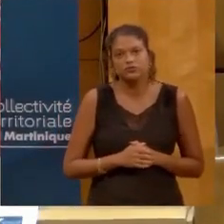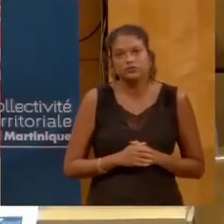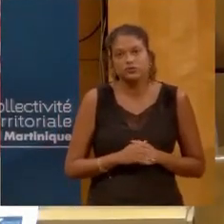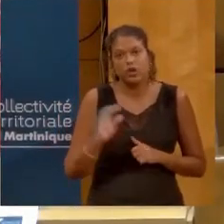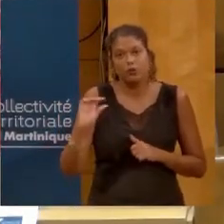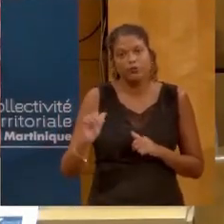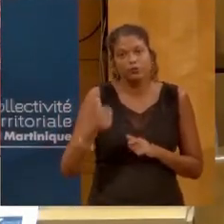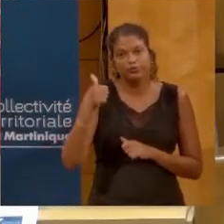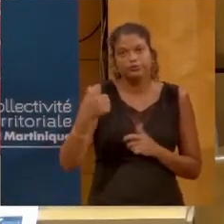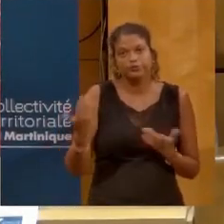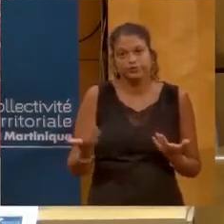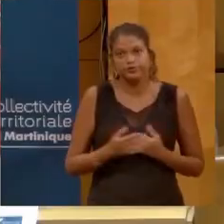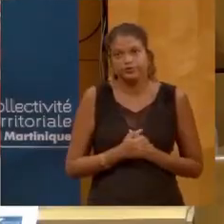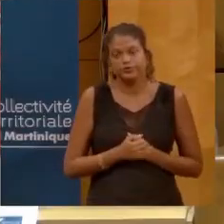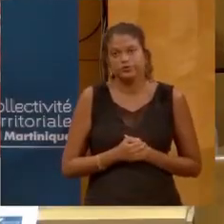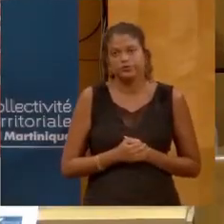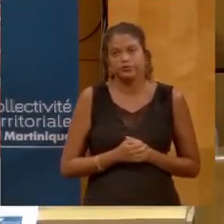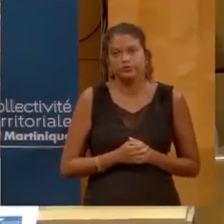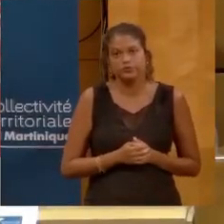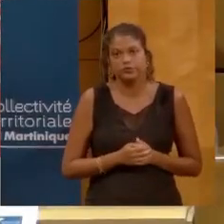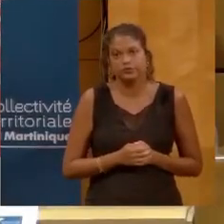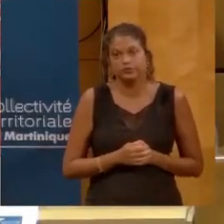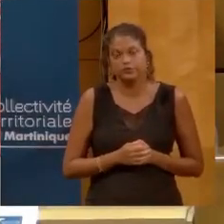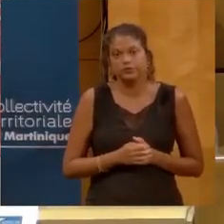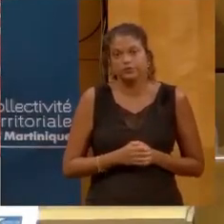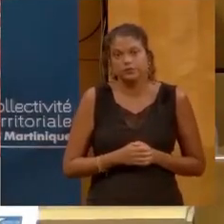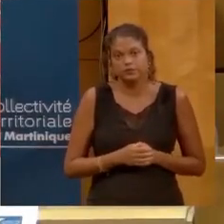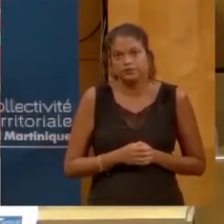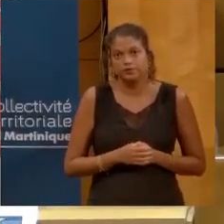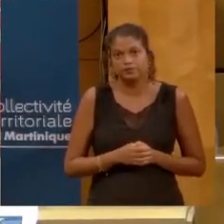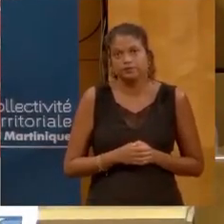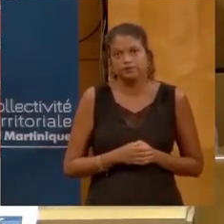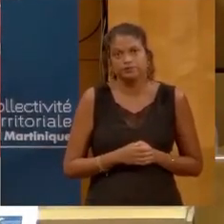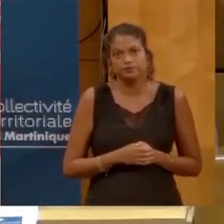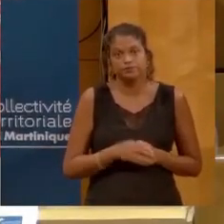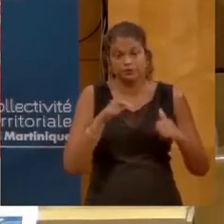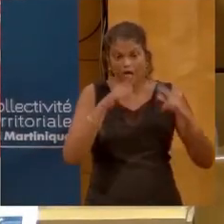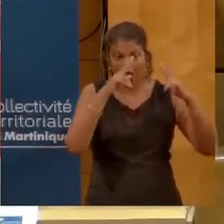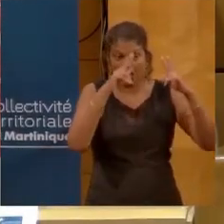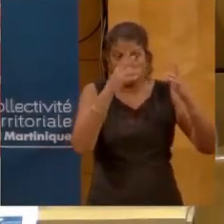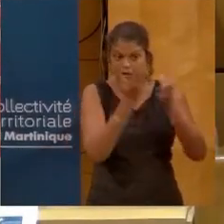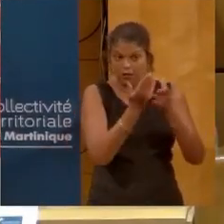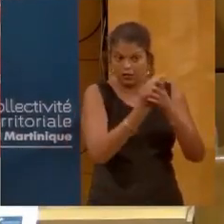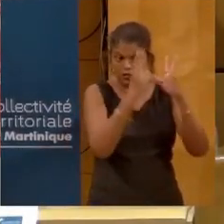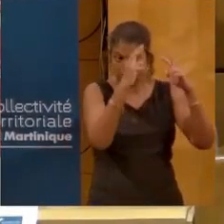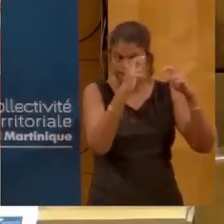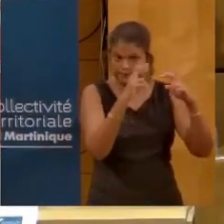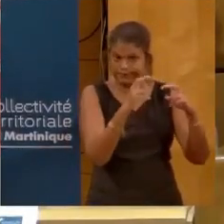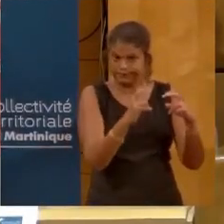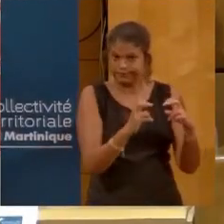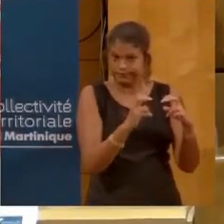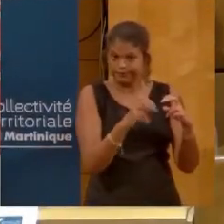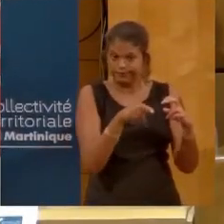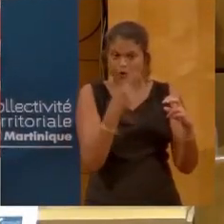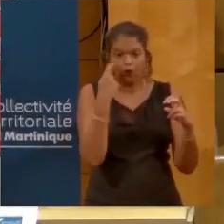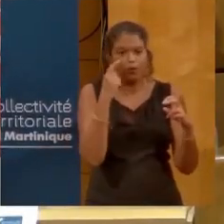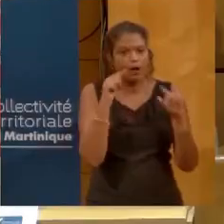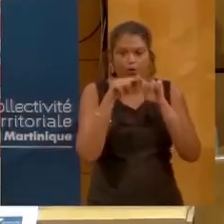de ce que nous examinons, nous constatons qu'il y a une augmentation du